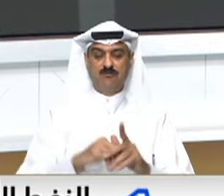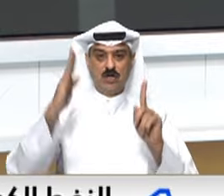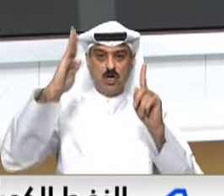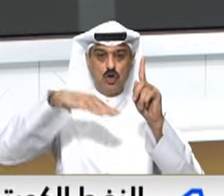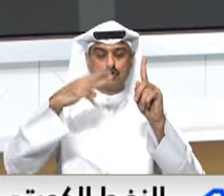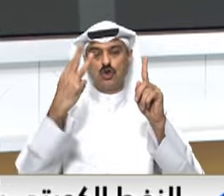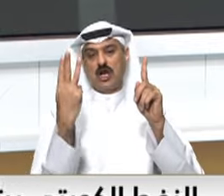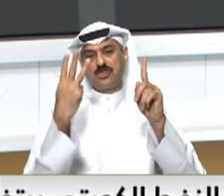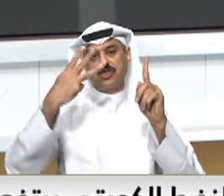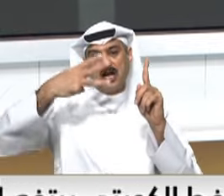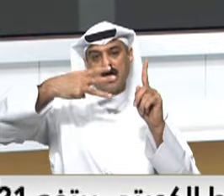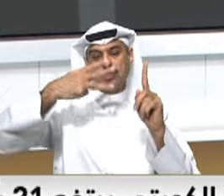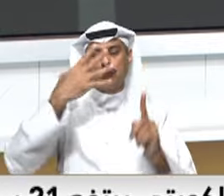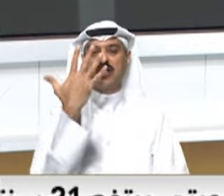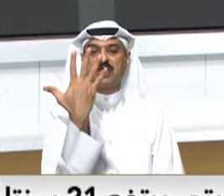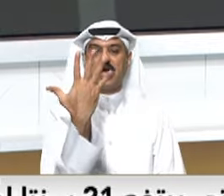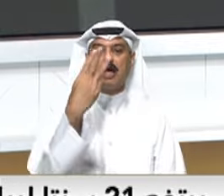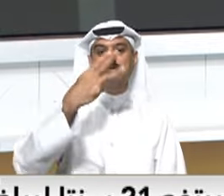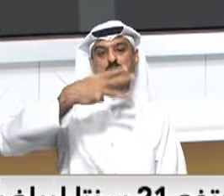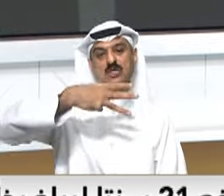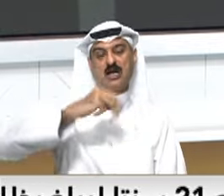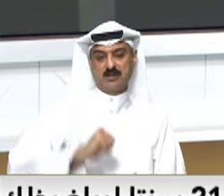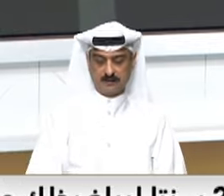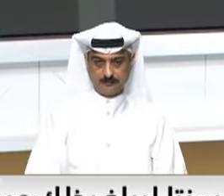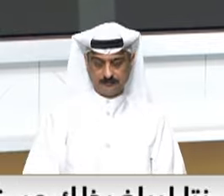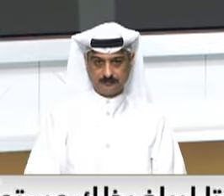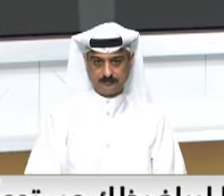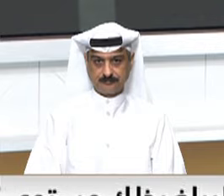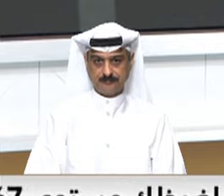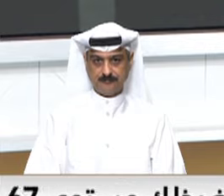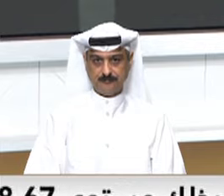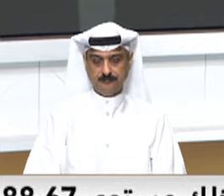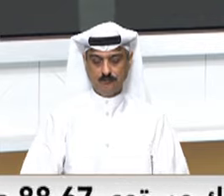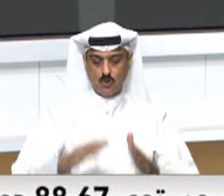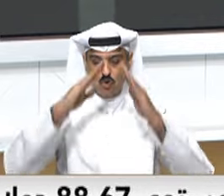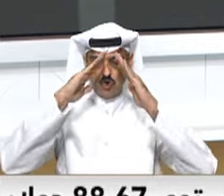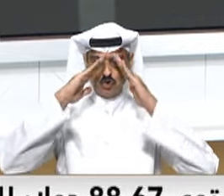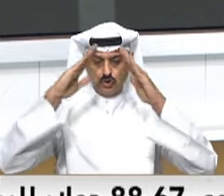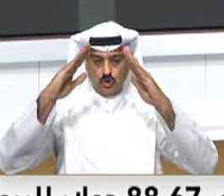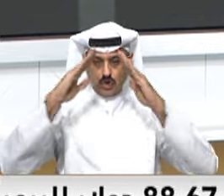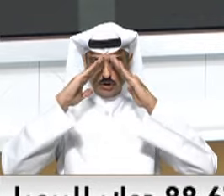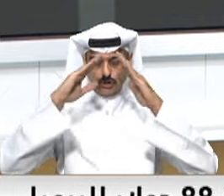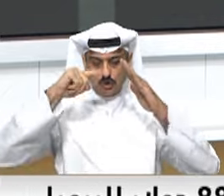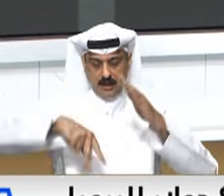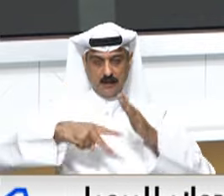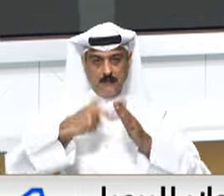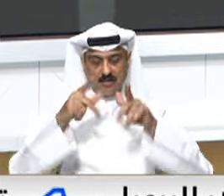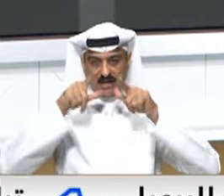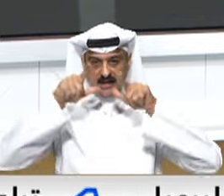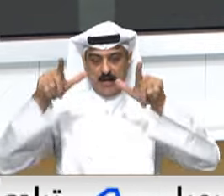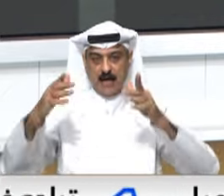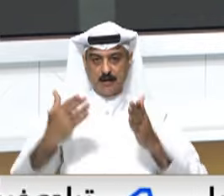من 33 الى 55 درجه مئويه كانت هذه نشرتنا الجويه شكرا للمتابعه والعوده للزملاء في الاستديو